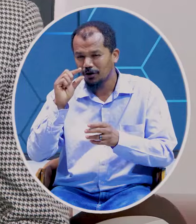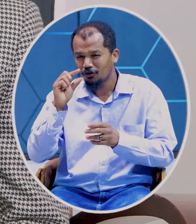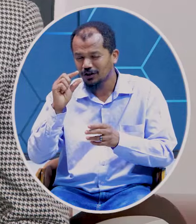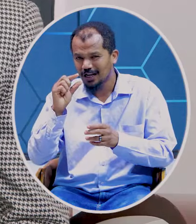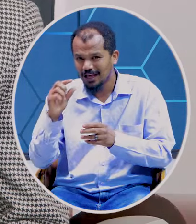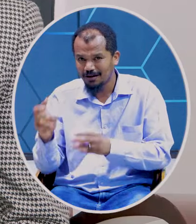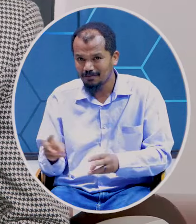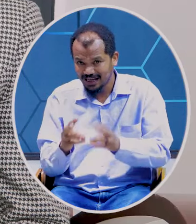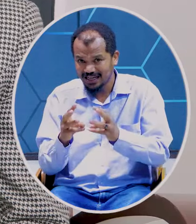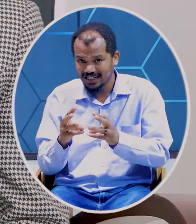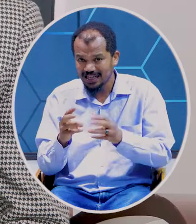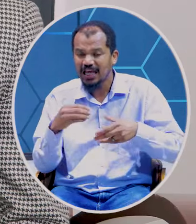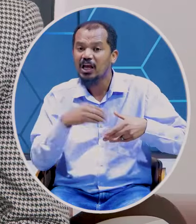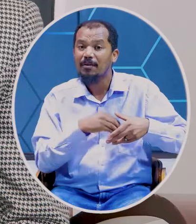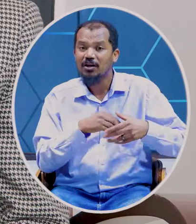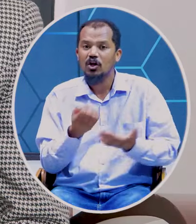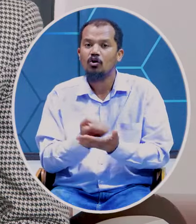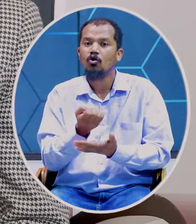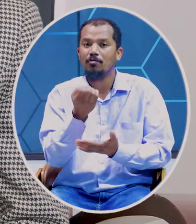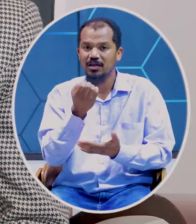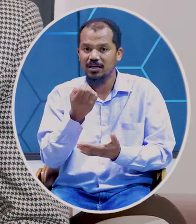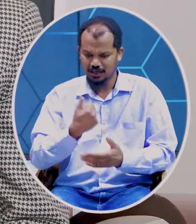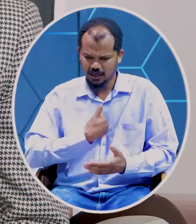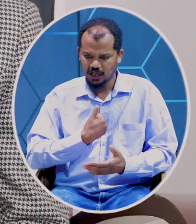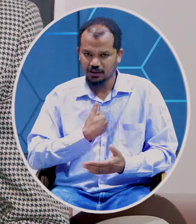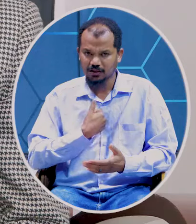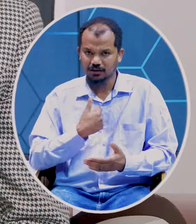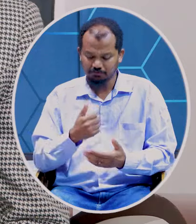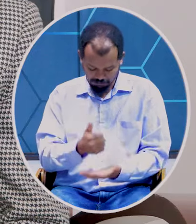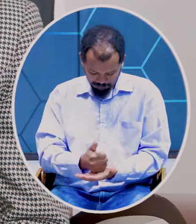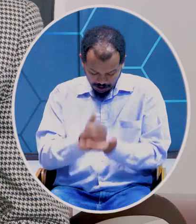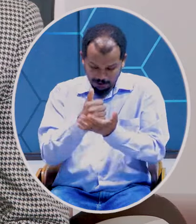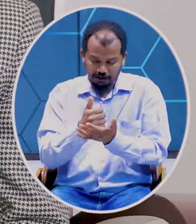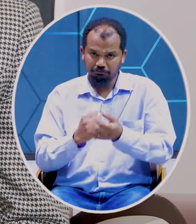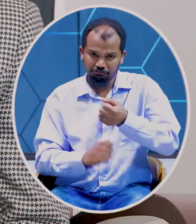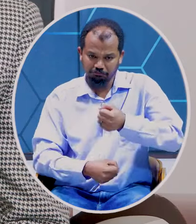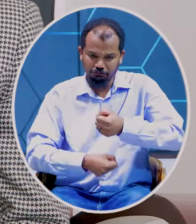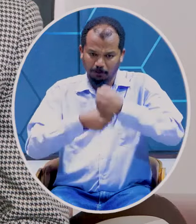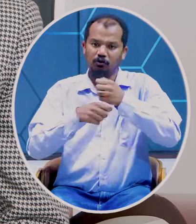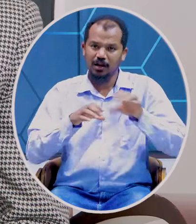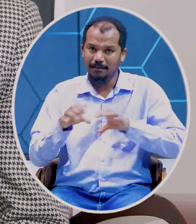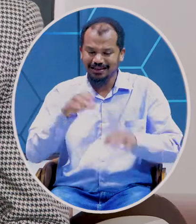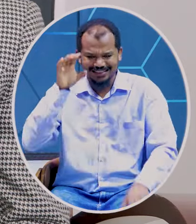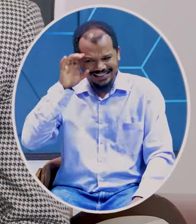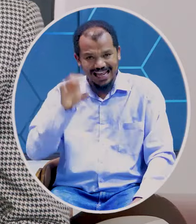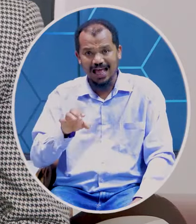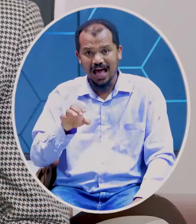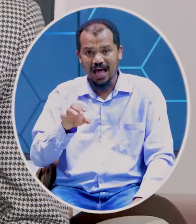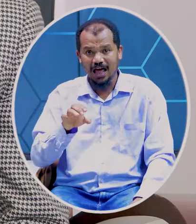በተወሰነ መልኩ የገቢ ኢኮኖሚካሊ ራስሽን ለማገዝ ሰፖርት ለማድረግ